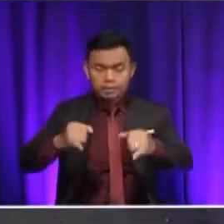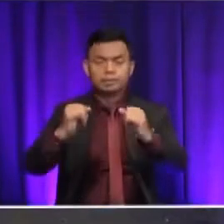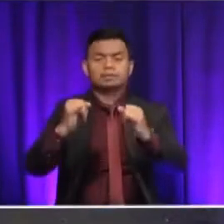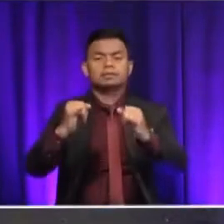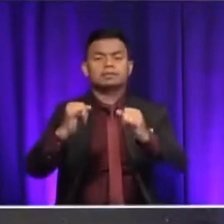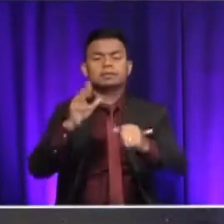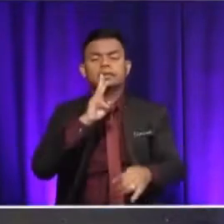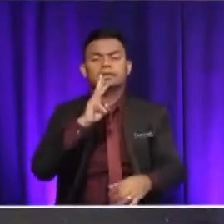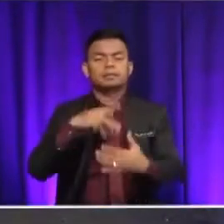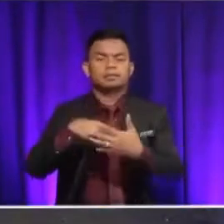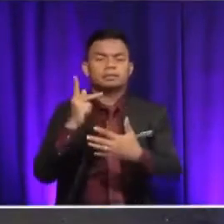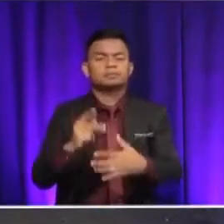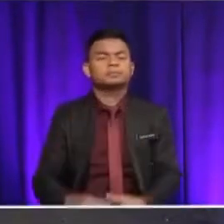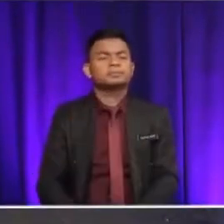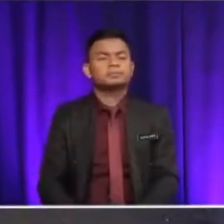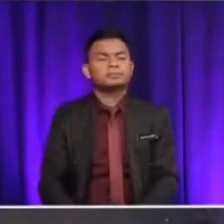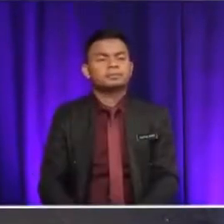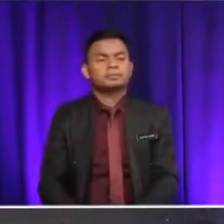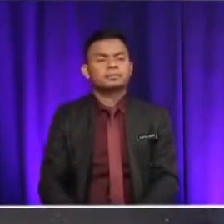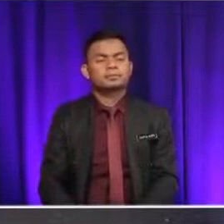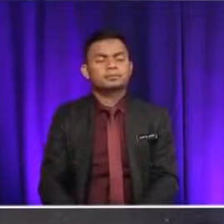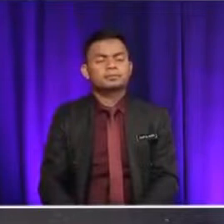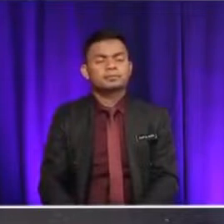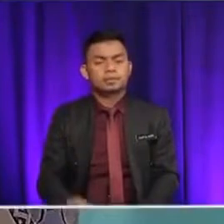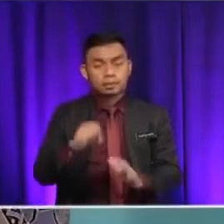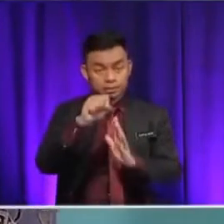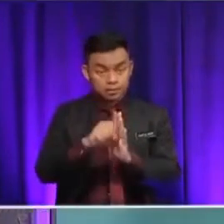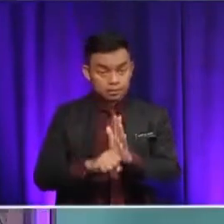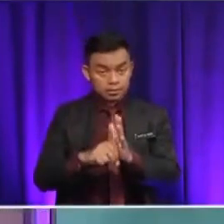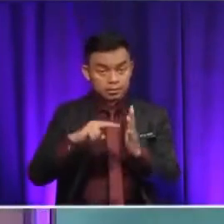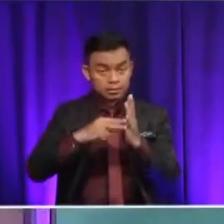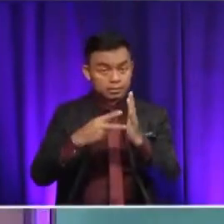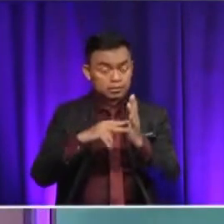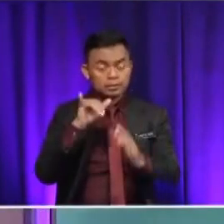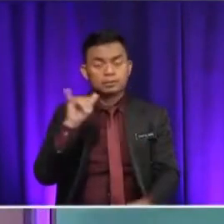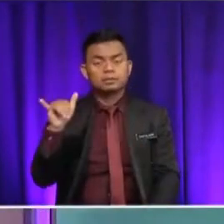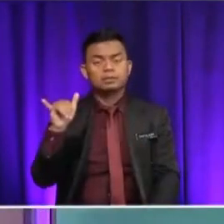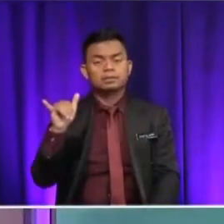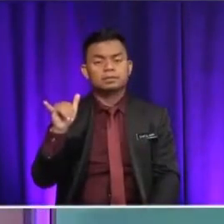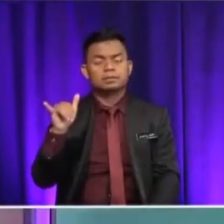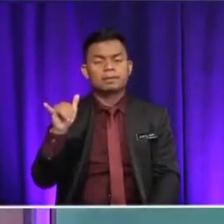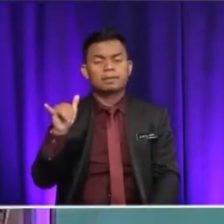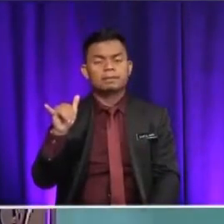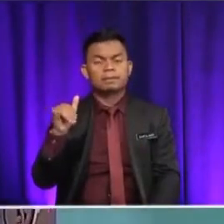Sean. Ya Okey, ke? betul. Okey, sekiranya tangki pelampung dalam tu rosak dan ya. sebagainya. So, ada pipe